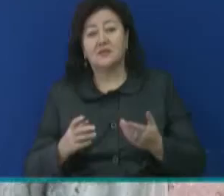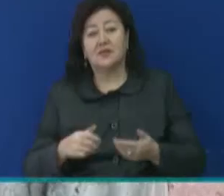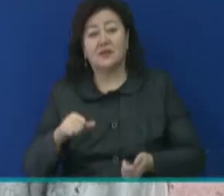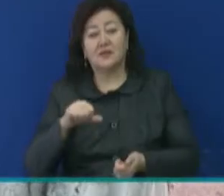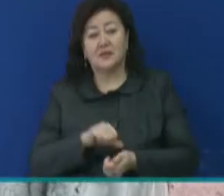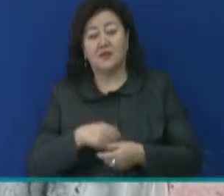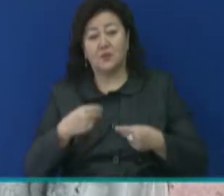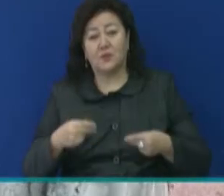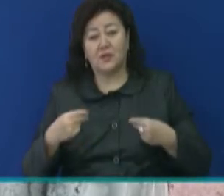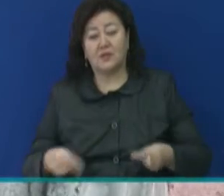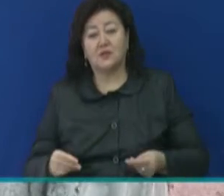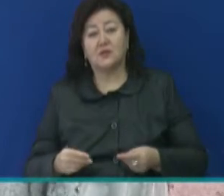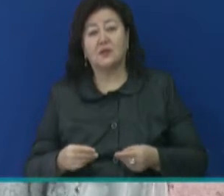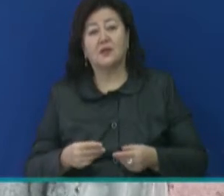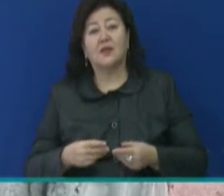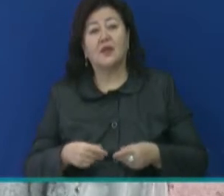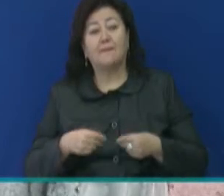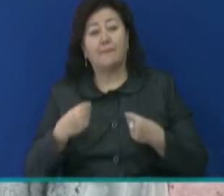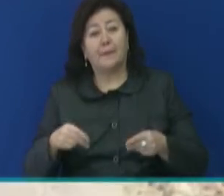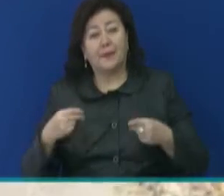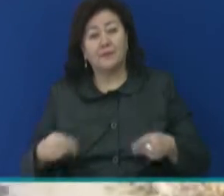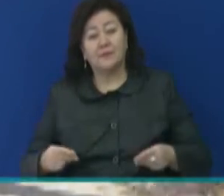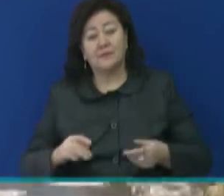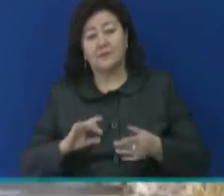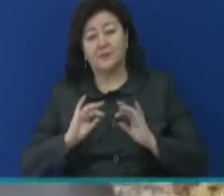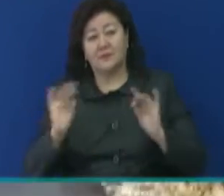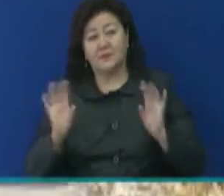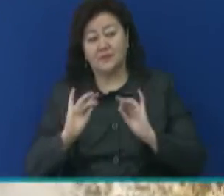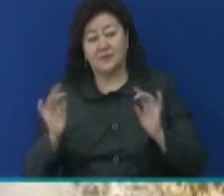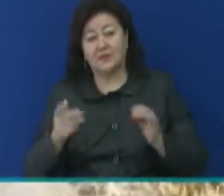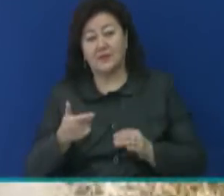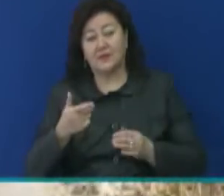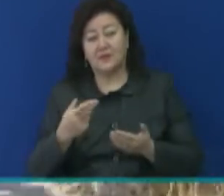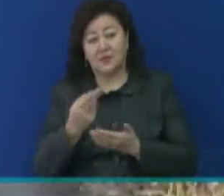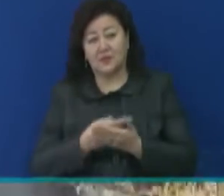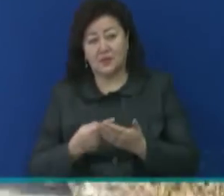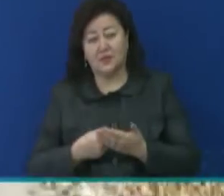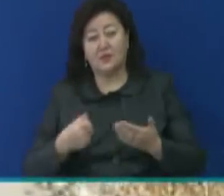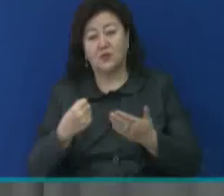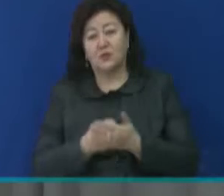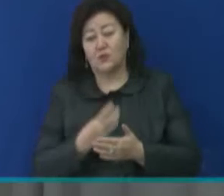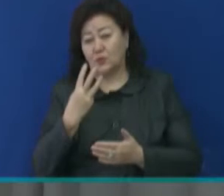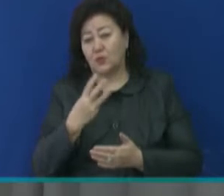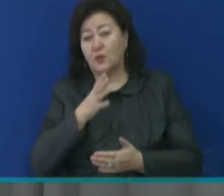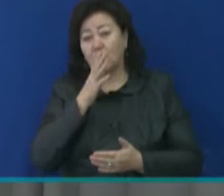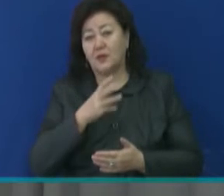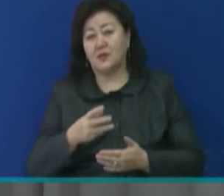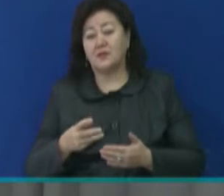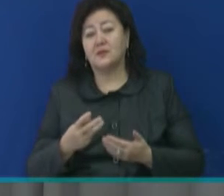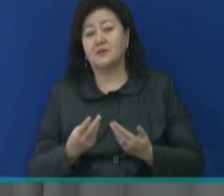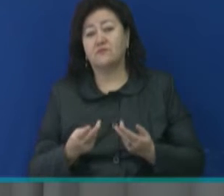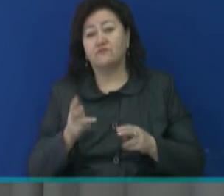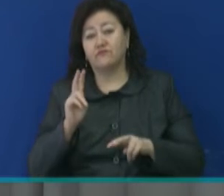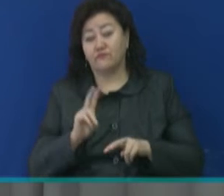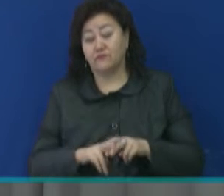ответственности в том числе распространителем незаконной рекламы наркотиков и создателям граффити грозит до трех лет лишения свободы также хотим напомнить